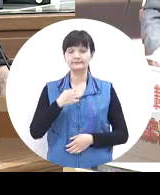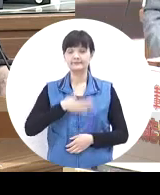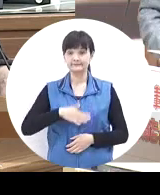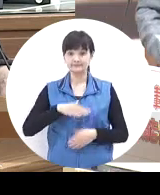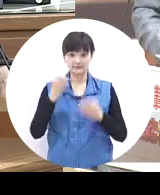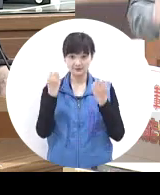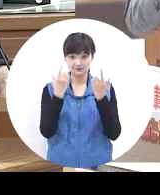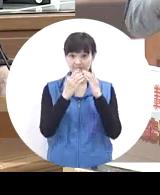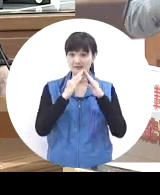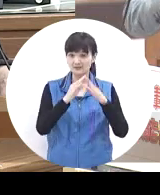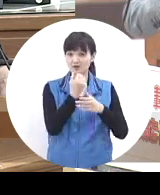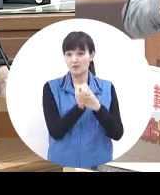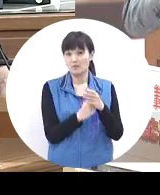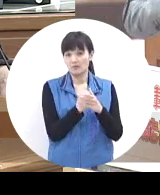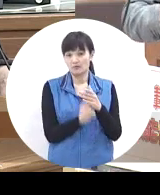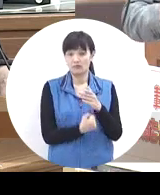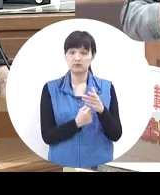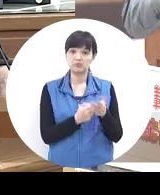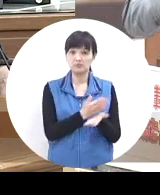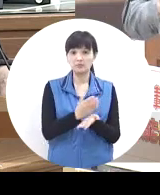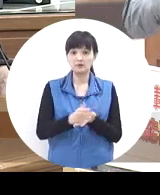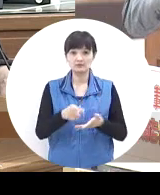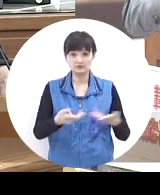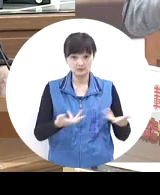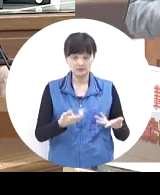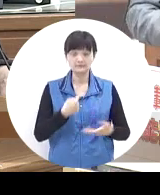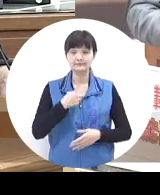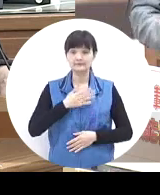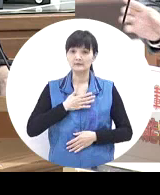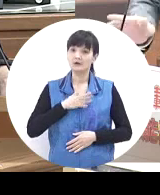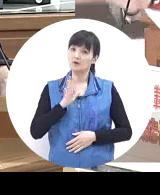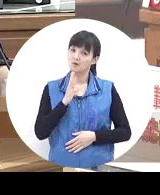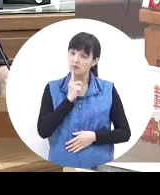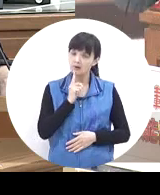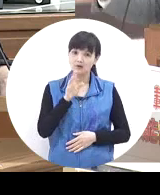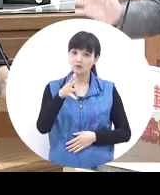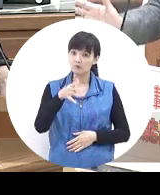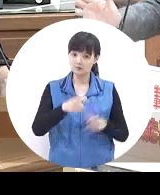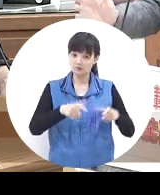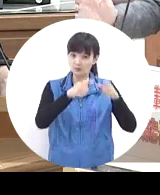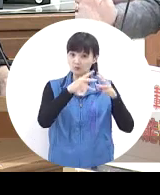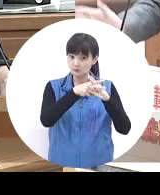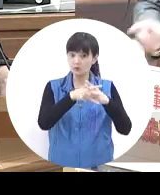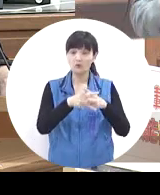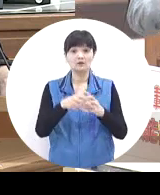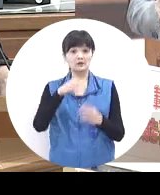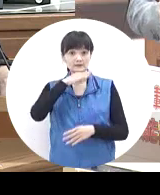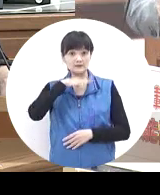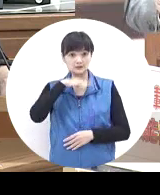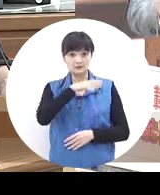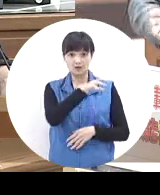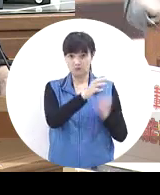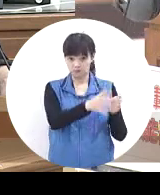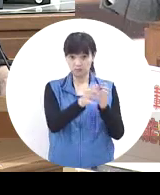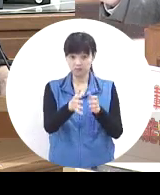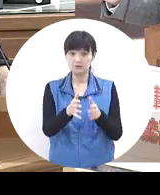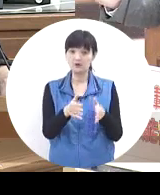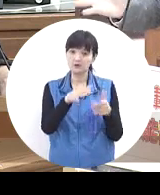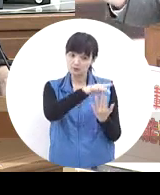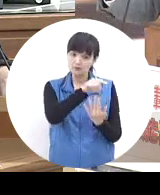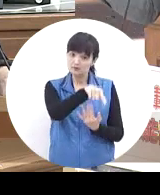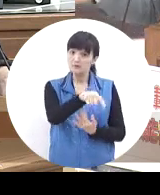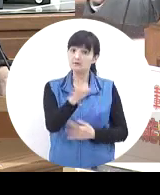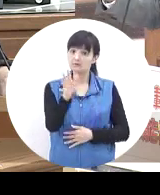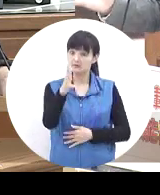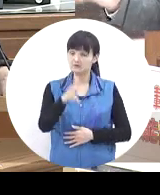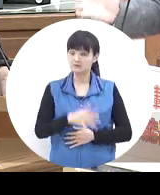肥的问题，但是我想要知道说为什么要设在芦洲跟戏子，这整个都是黑箱作业。我请你们这个回去把